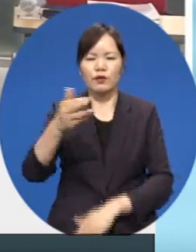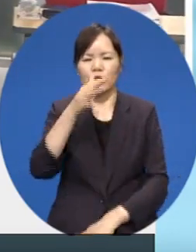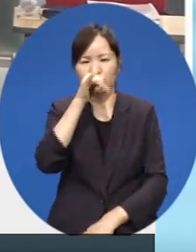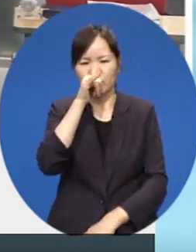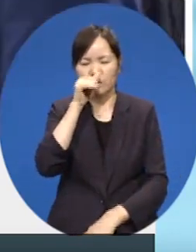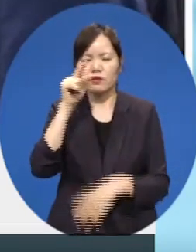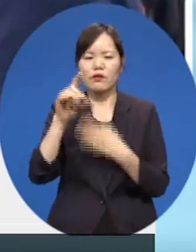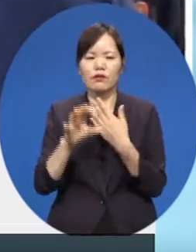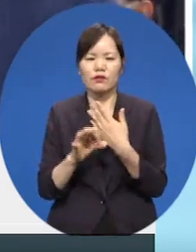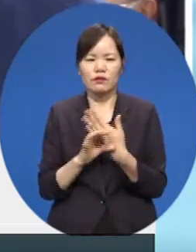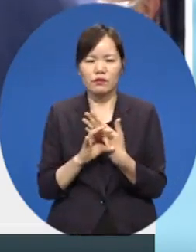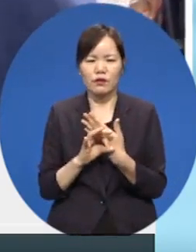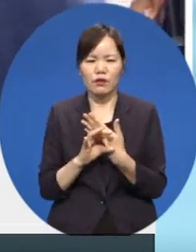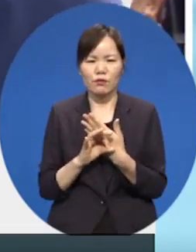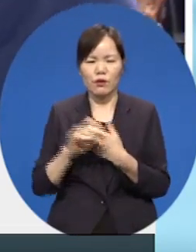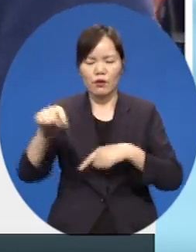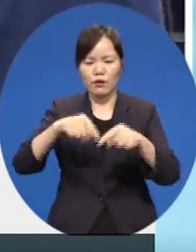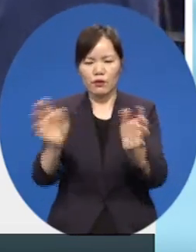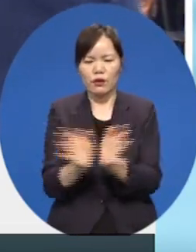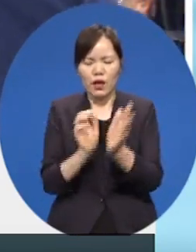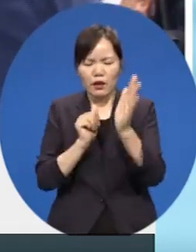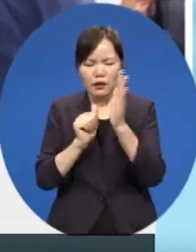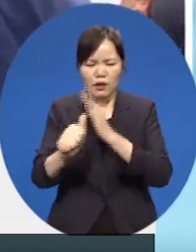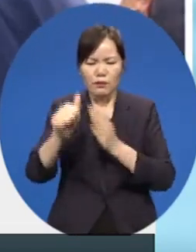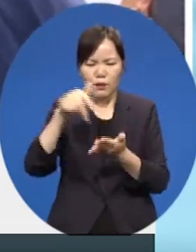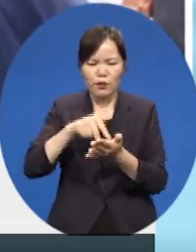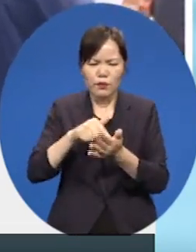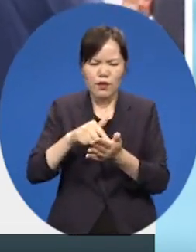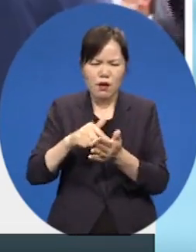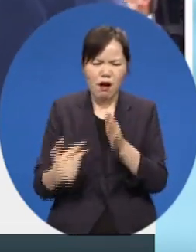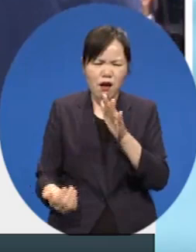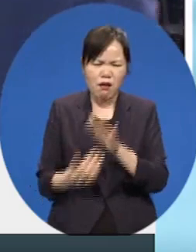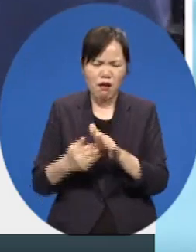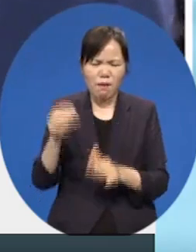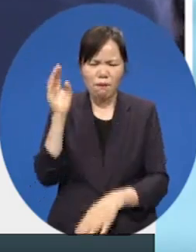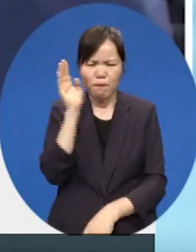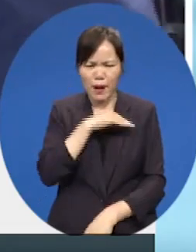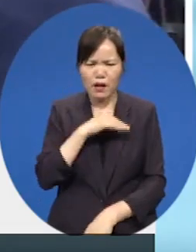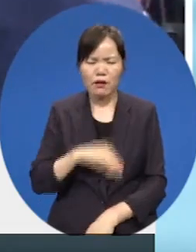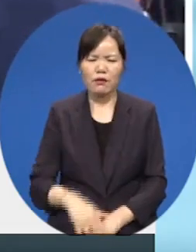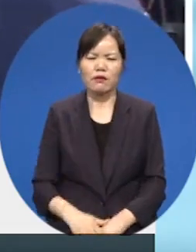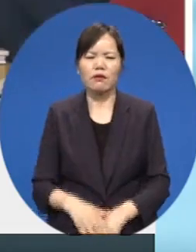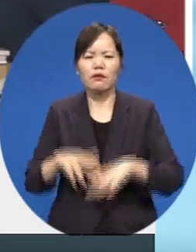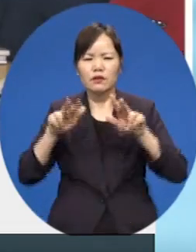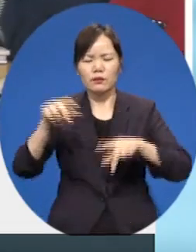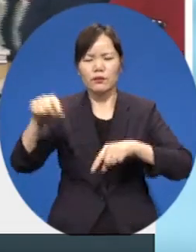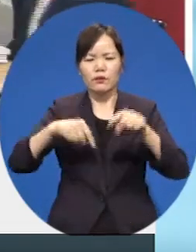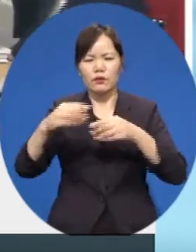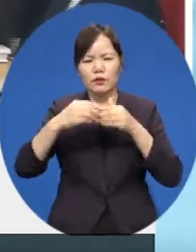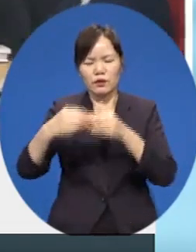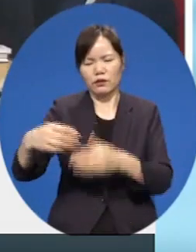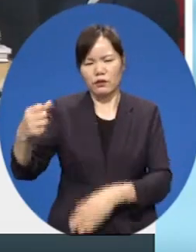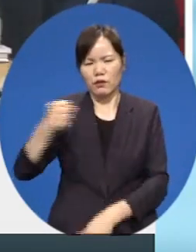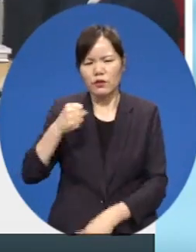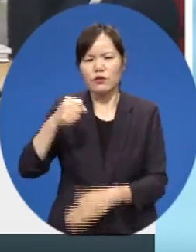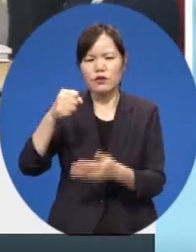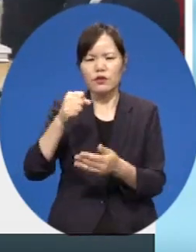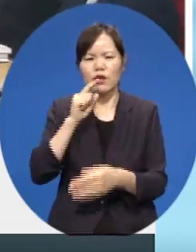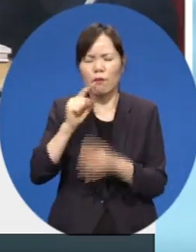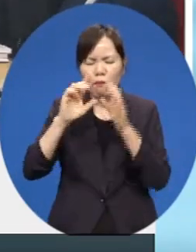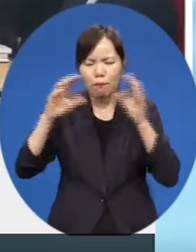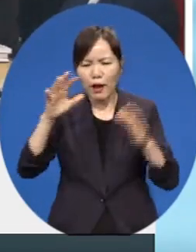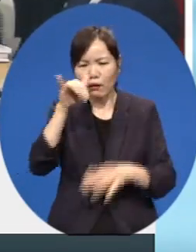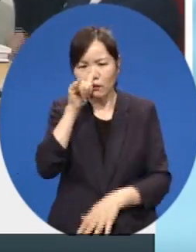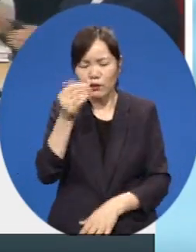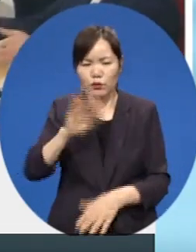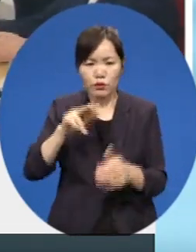이렇게 되면 당대표로서는 최악인 겁니다. 가뜩이나 리더십 논란을 거치고 있는데 네. 후보를 못